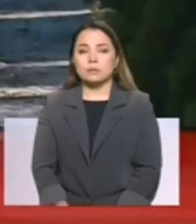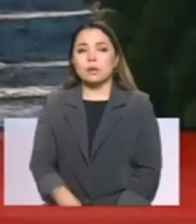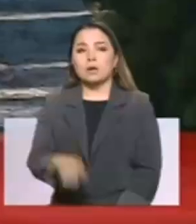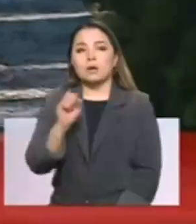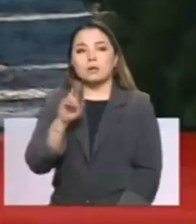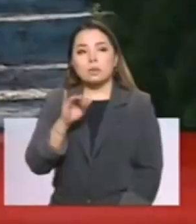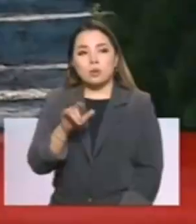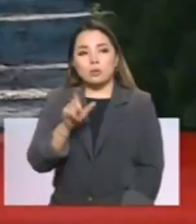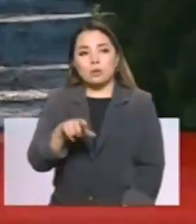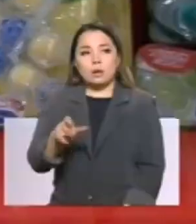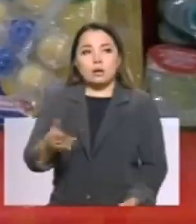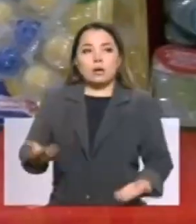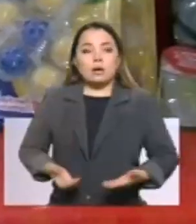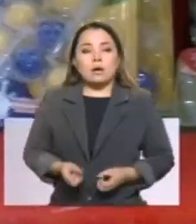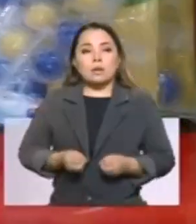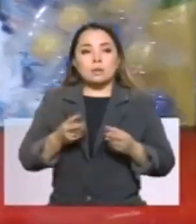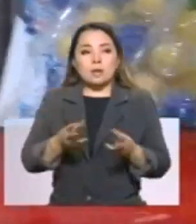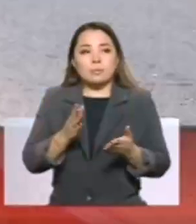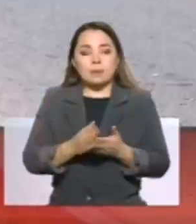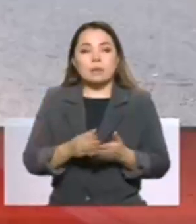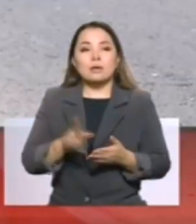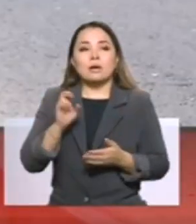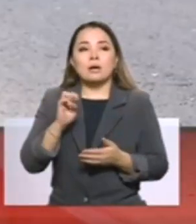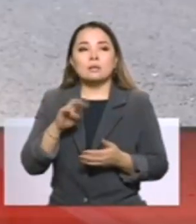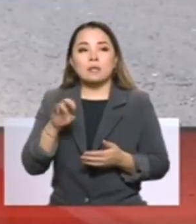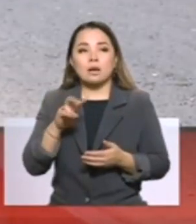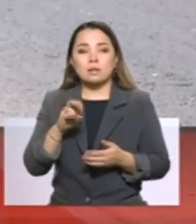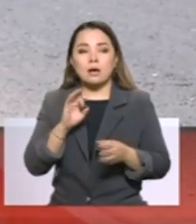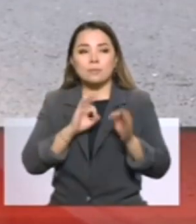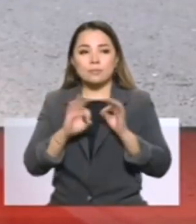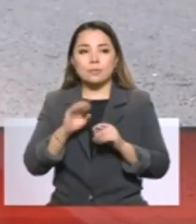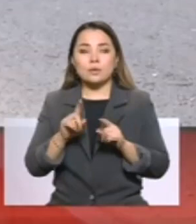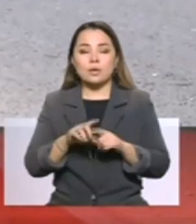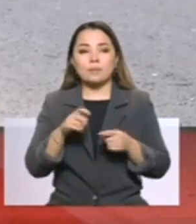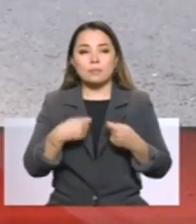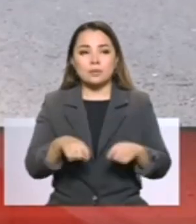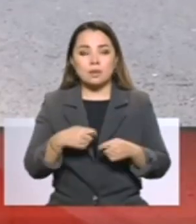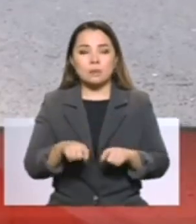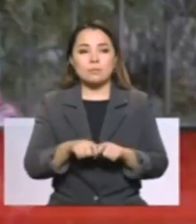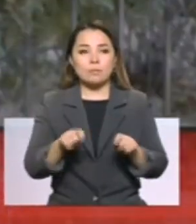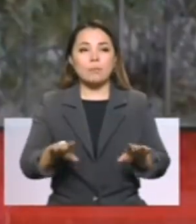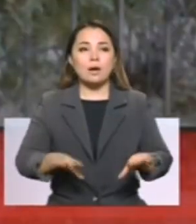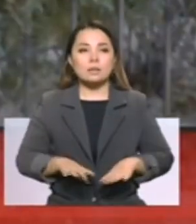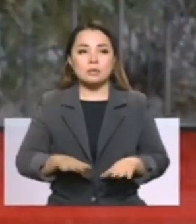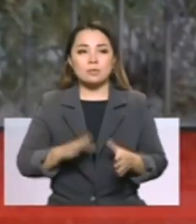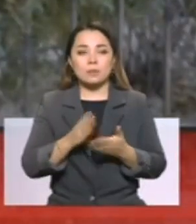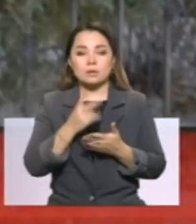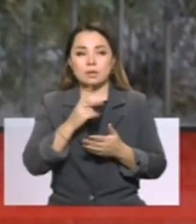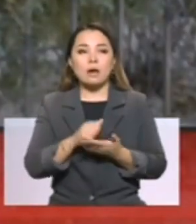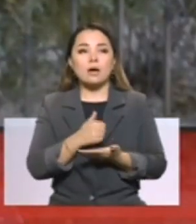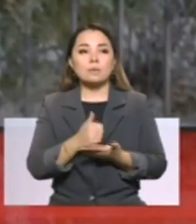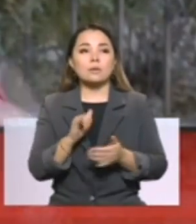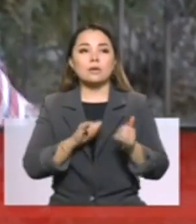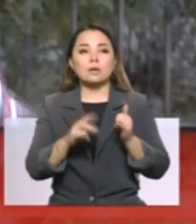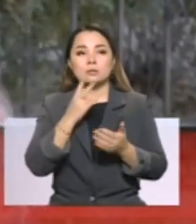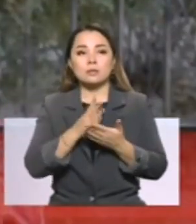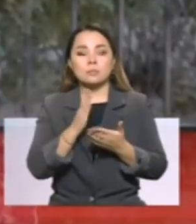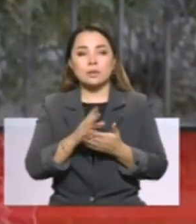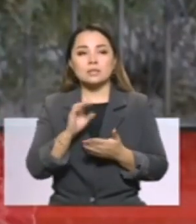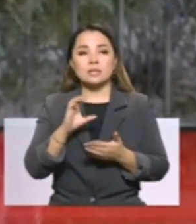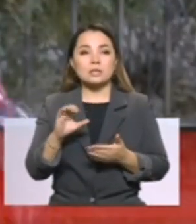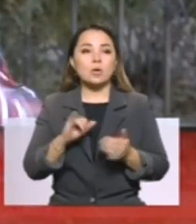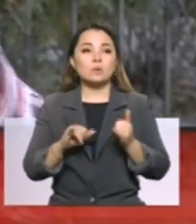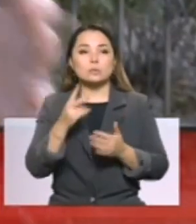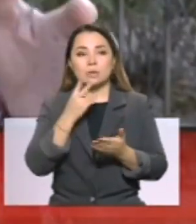Ақтауда адам өміріне аса қауіпті қандалаға қарсы препараттар базарларда ашықтан ашық сатылып жатыр. Акимат қайда қарап отыр? Сіз